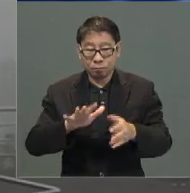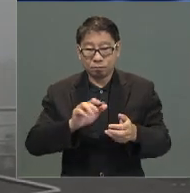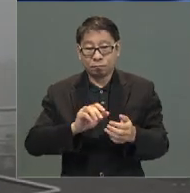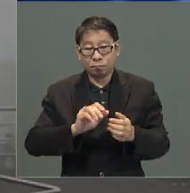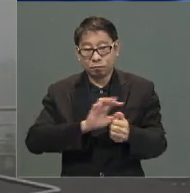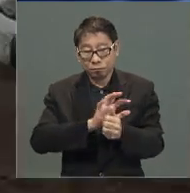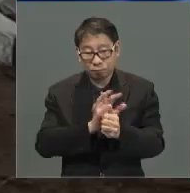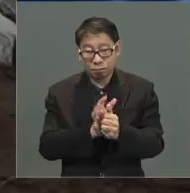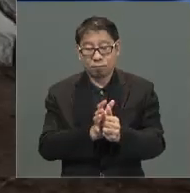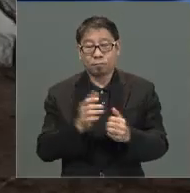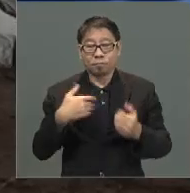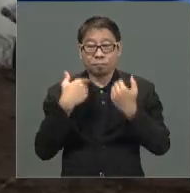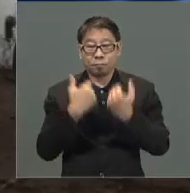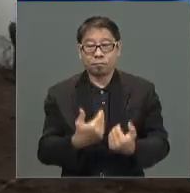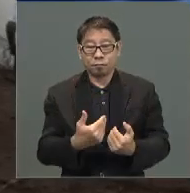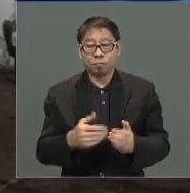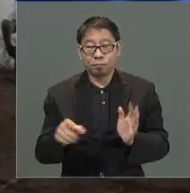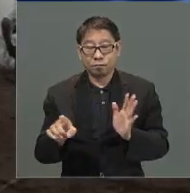เดือนที่ผ่านมาเพื่อควบคุมการระบาดของไวรัสโค19